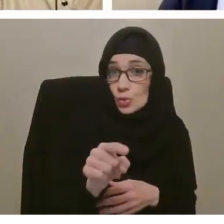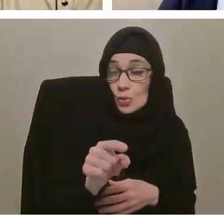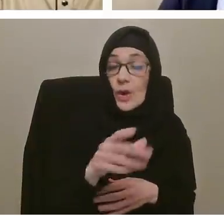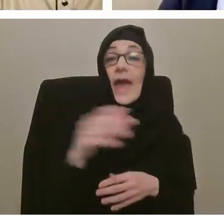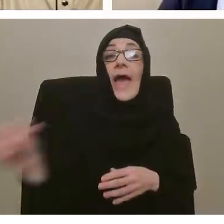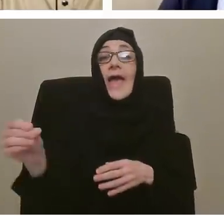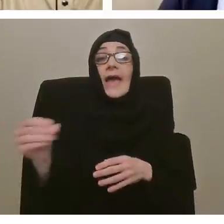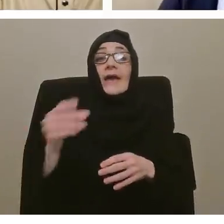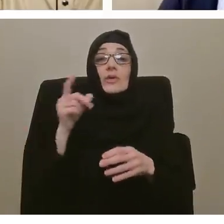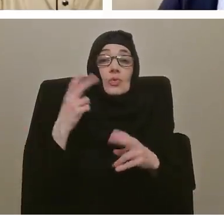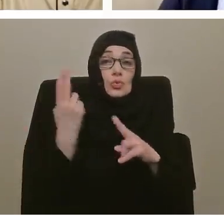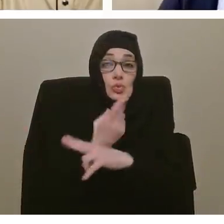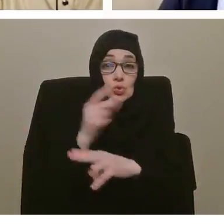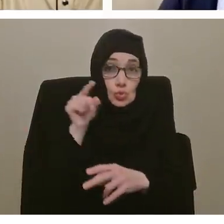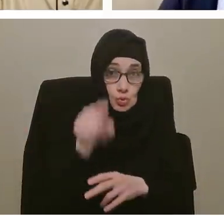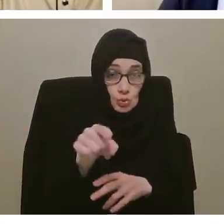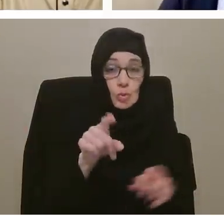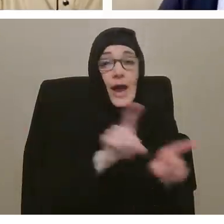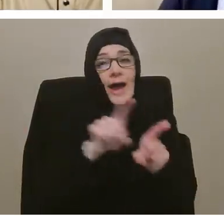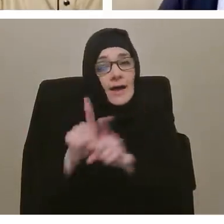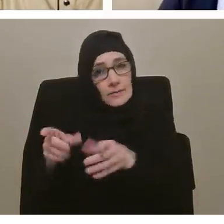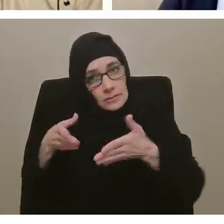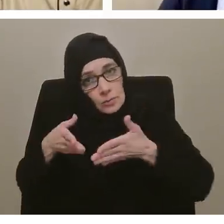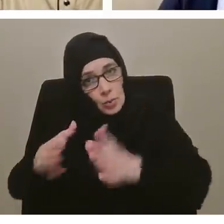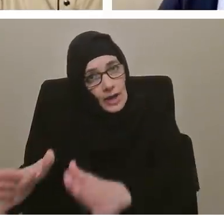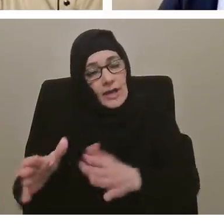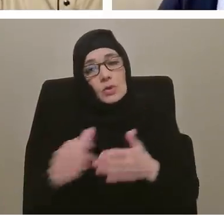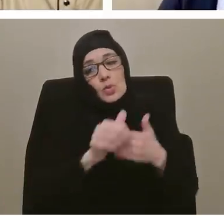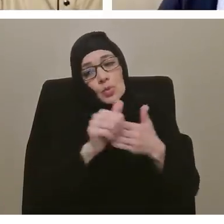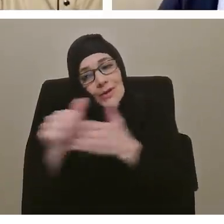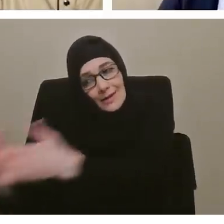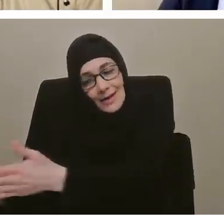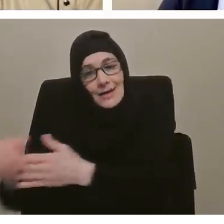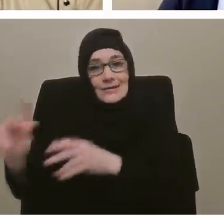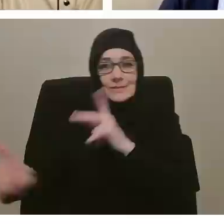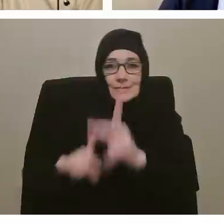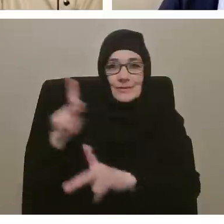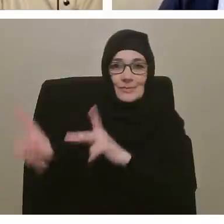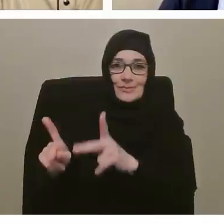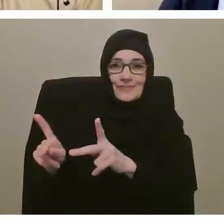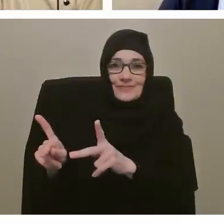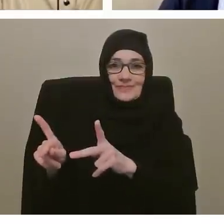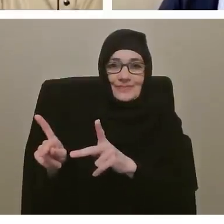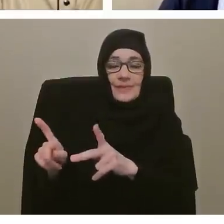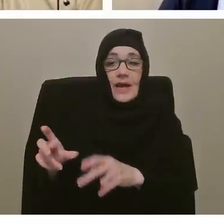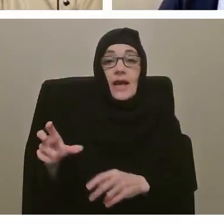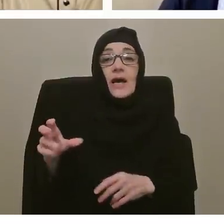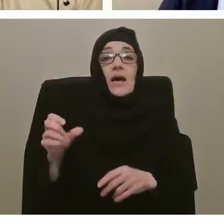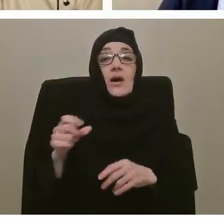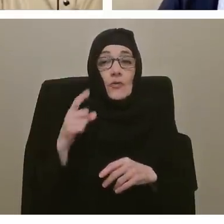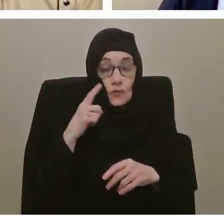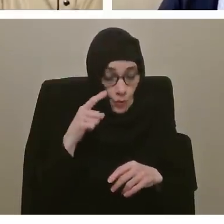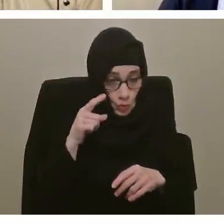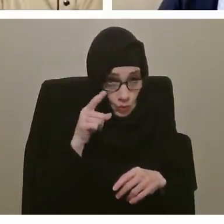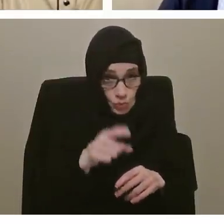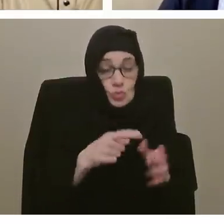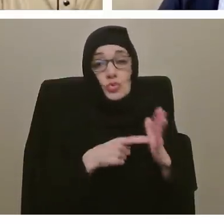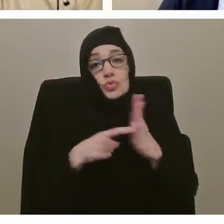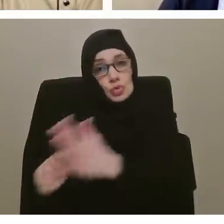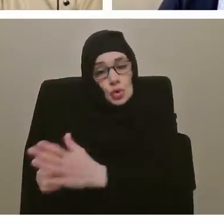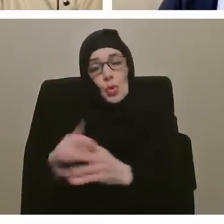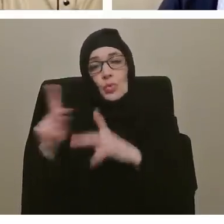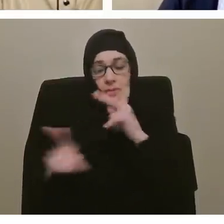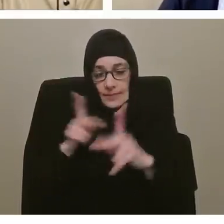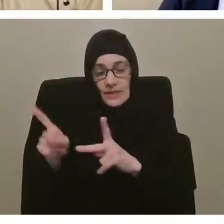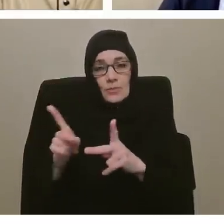and used you as a means of guidance to the people. هِدَايَةَ الْإِرْشَادِ. Showing the people the way.